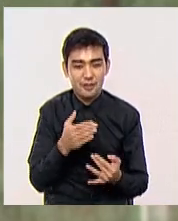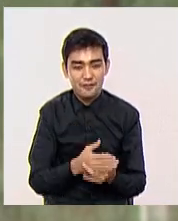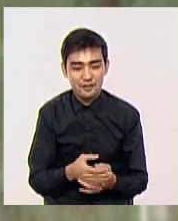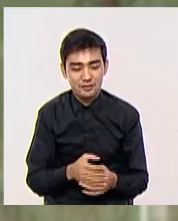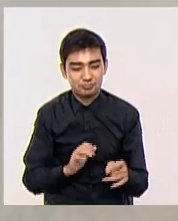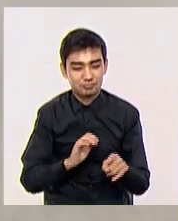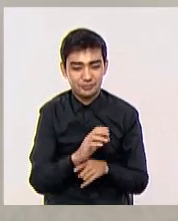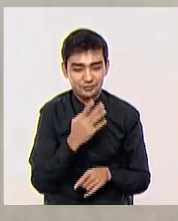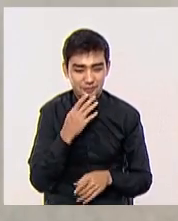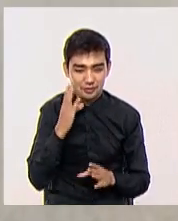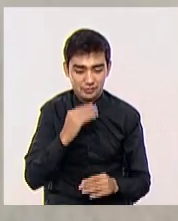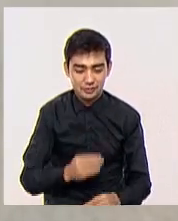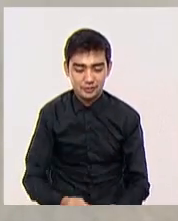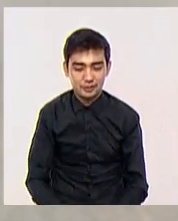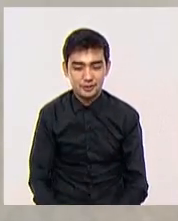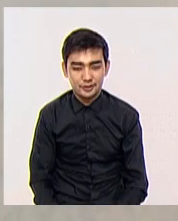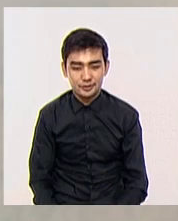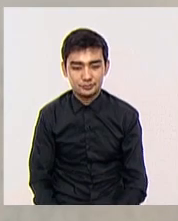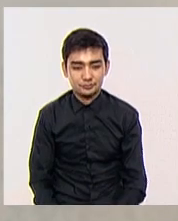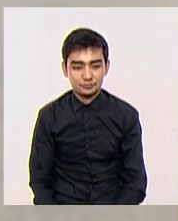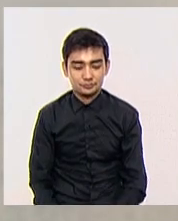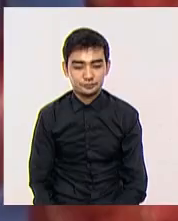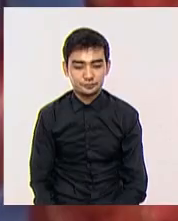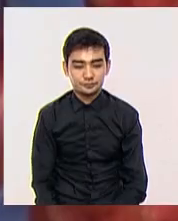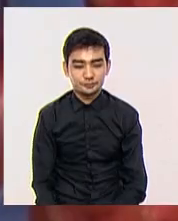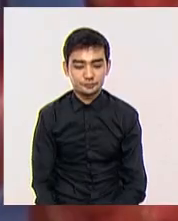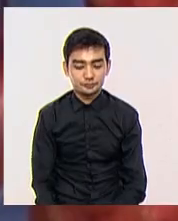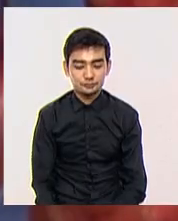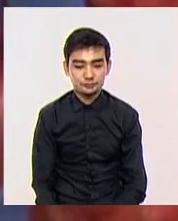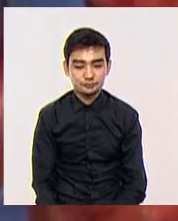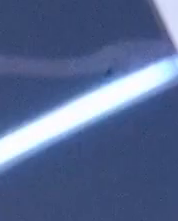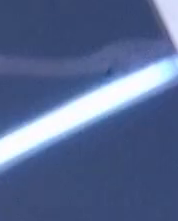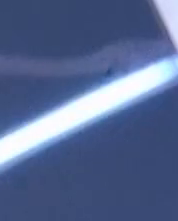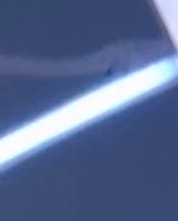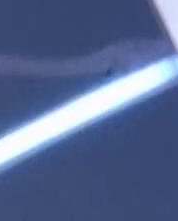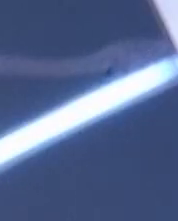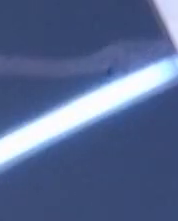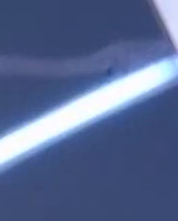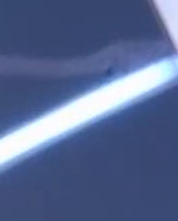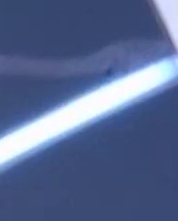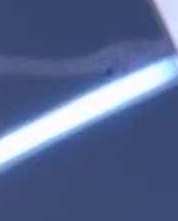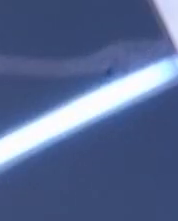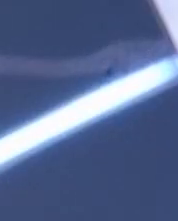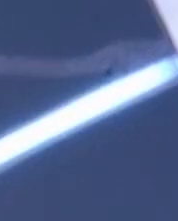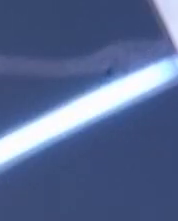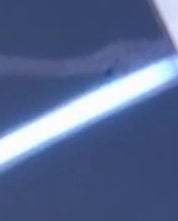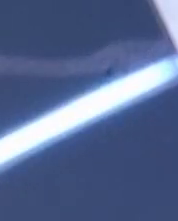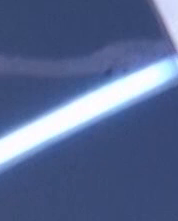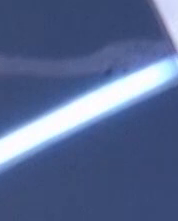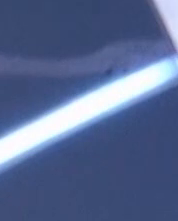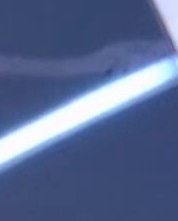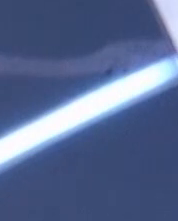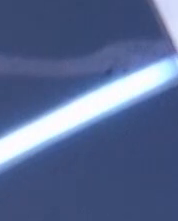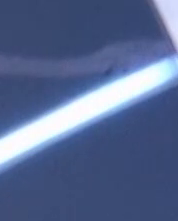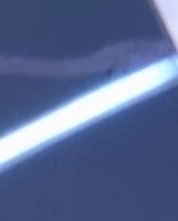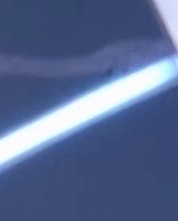на экспорт. Далее Насипова, Нуркен Токмурзин, Информбюро, Нур-Султан. Еще больше важной и интересной информации